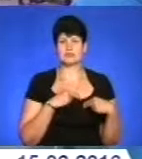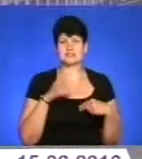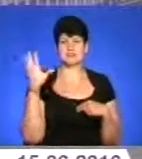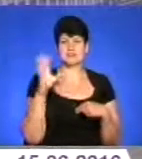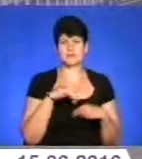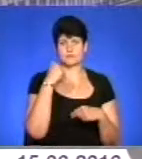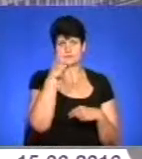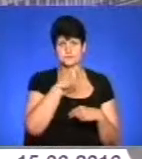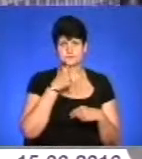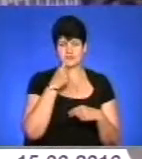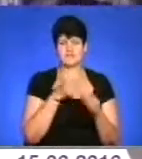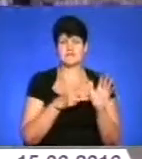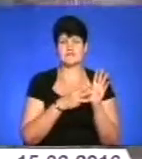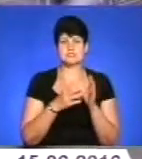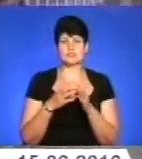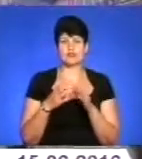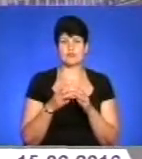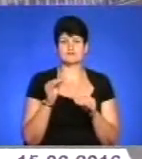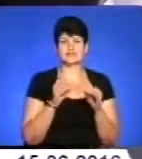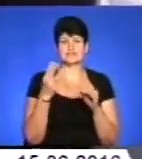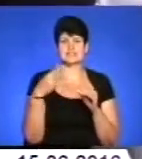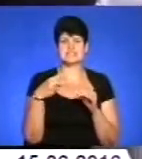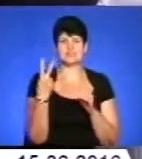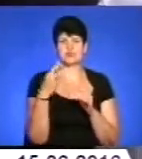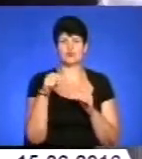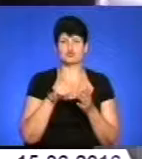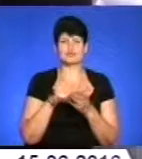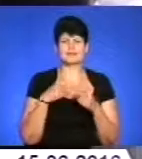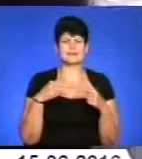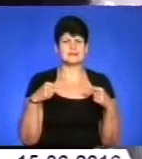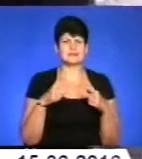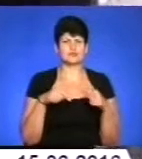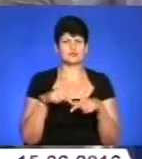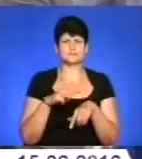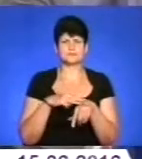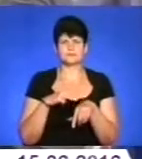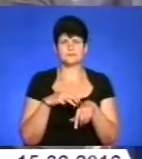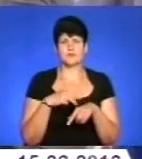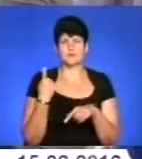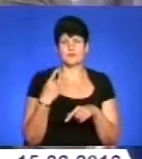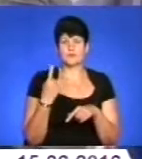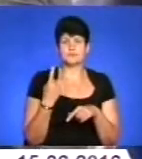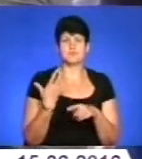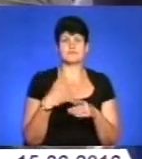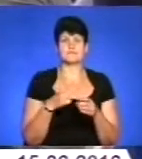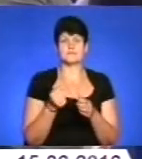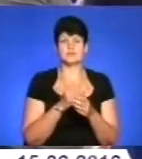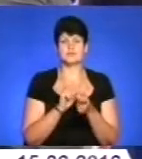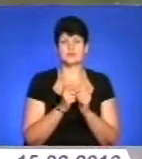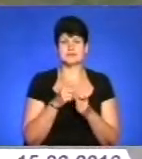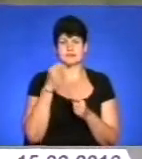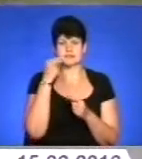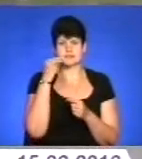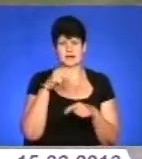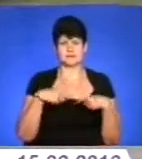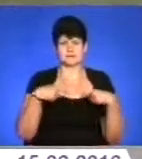рік. 8 команд у складі 32 учасників з різних структур правоохоронних органів краю виборювали звання кращих